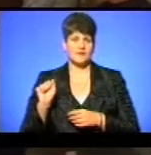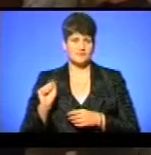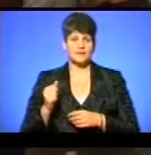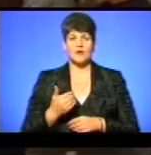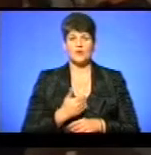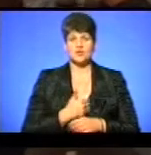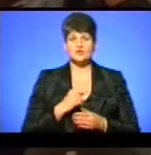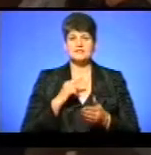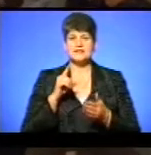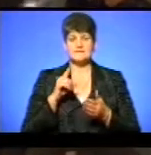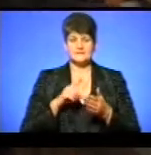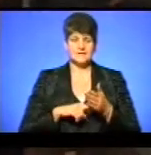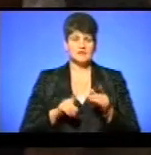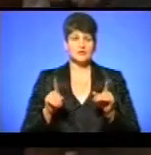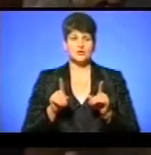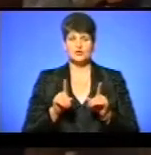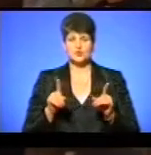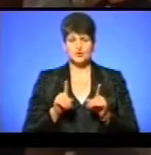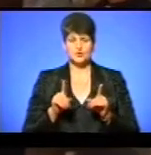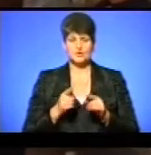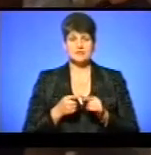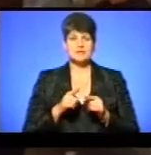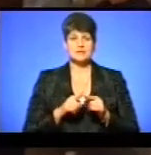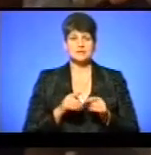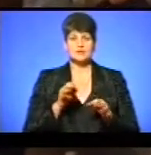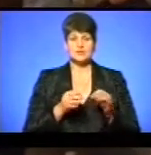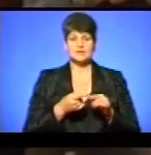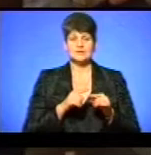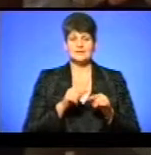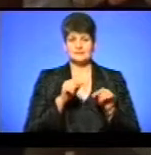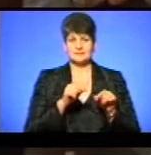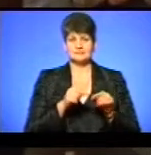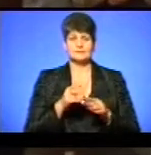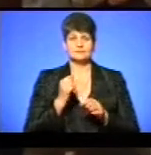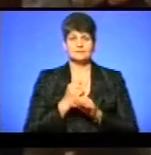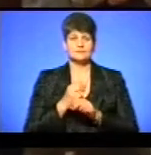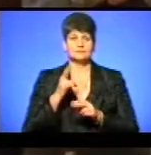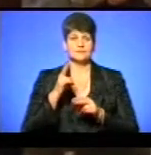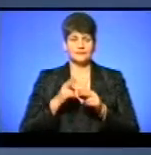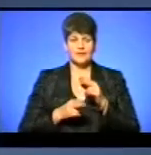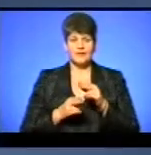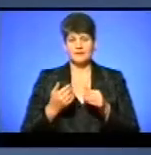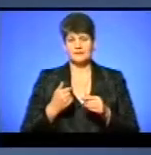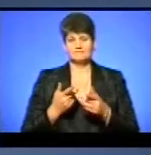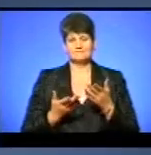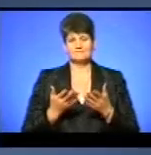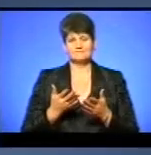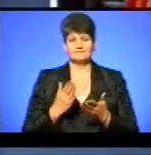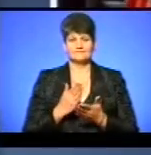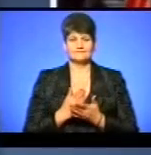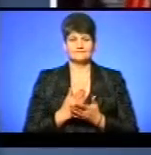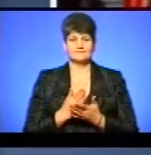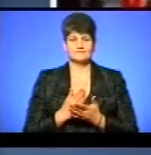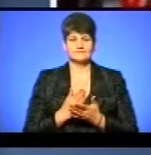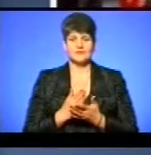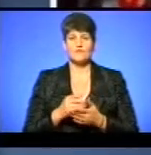що суд цієї інстанції поставить крапку, але сумніваюся.